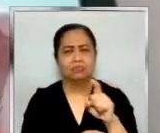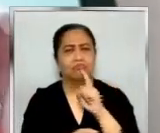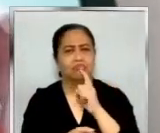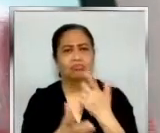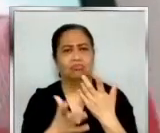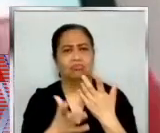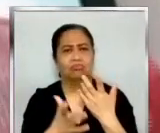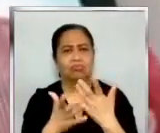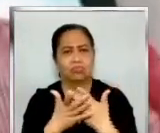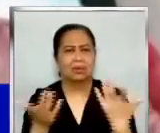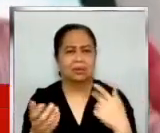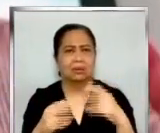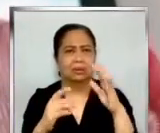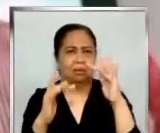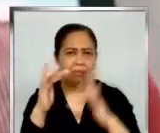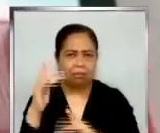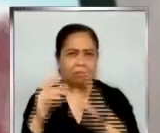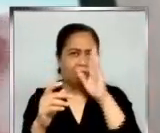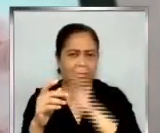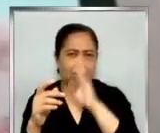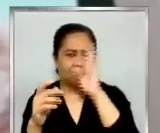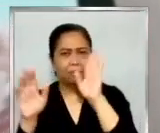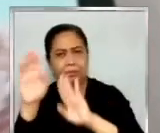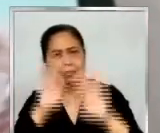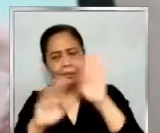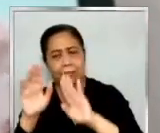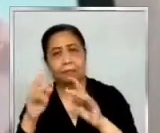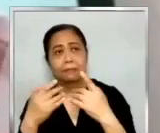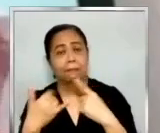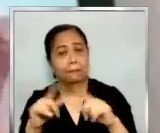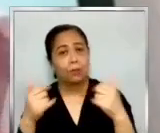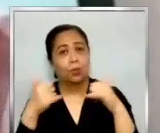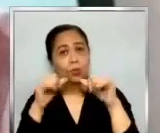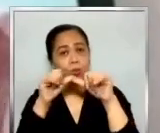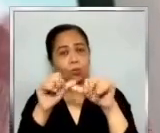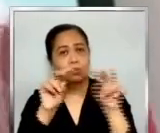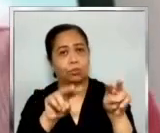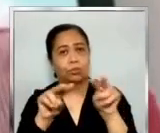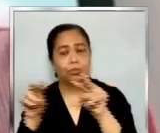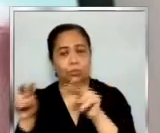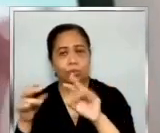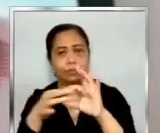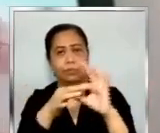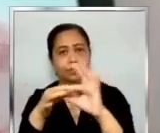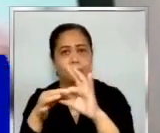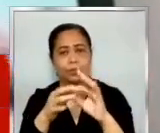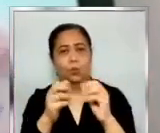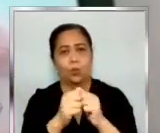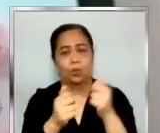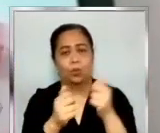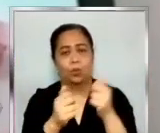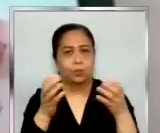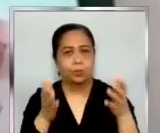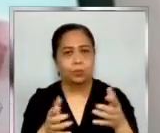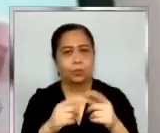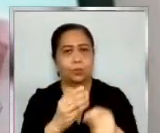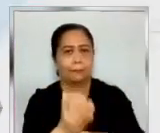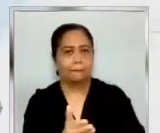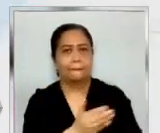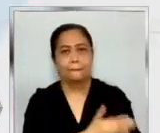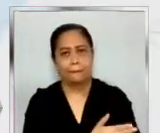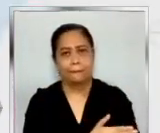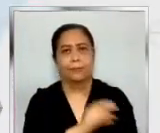ng mga problema, but we will continue to monitor and coordinate with the operators para ma-improve po yung